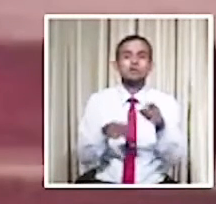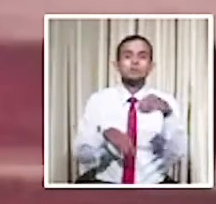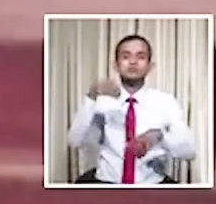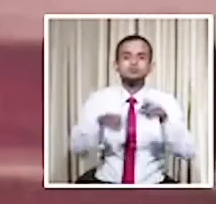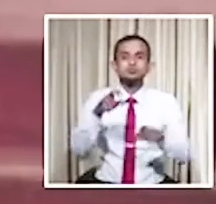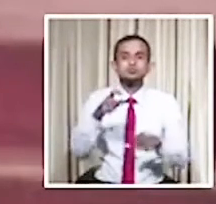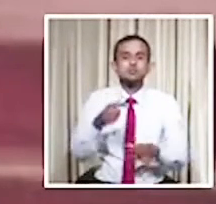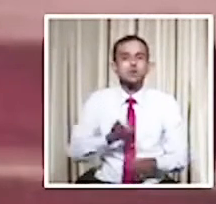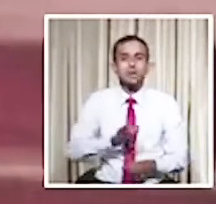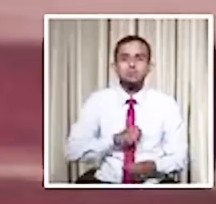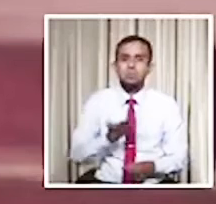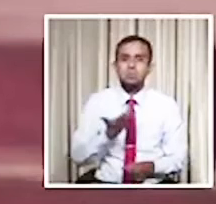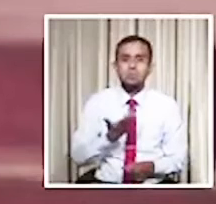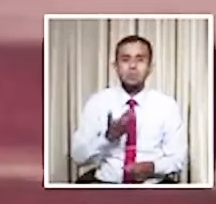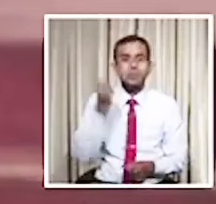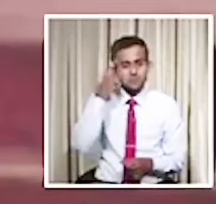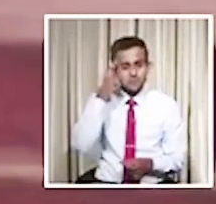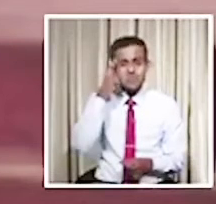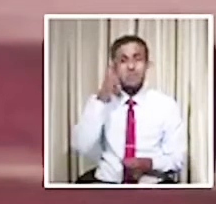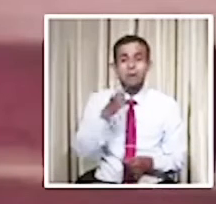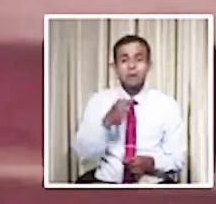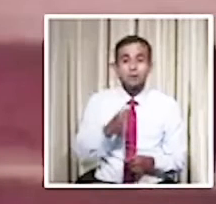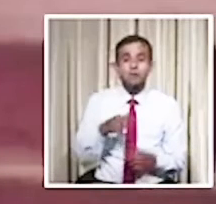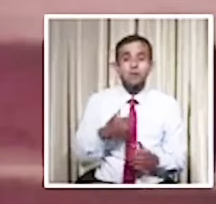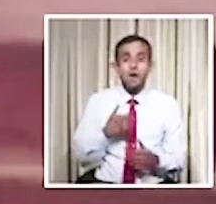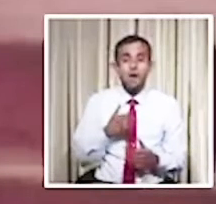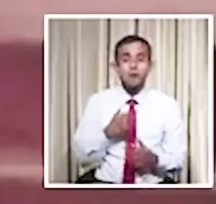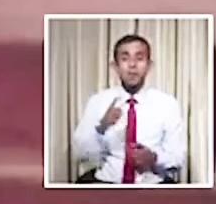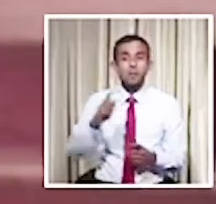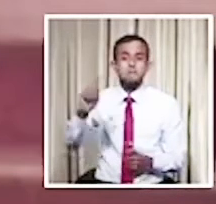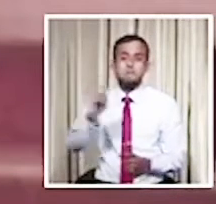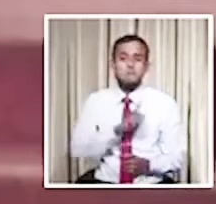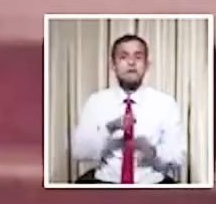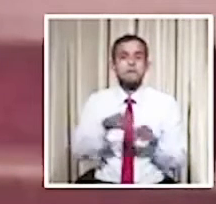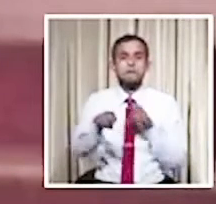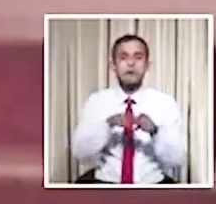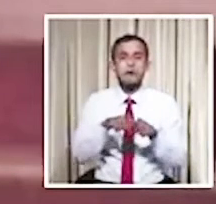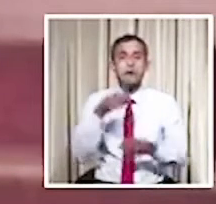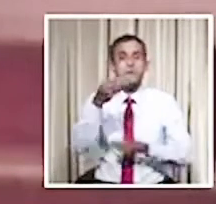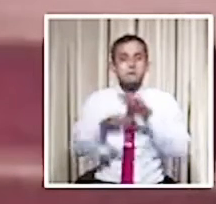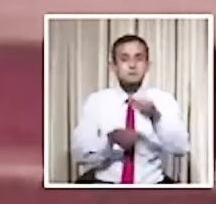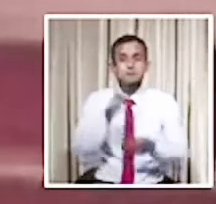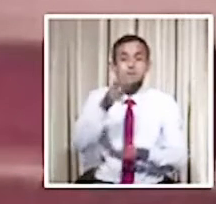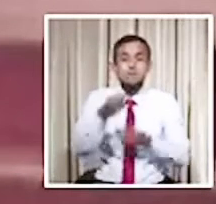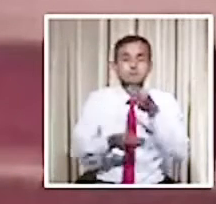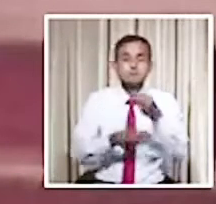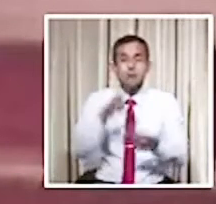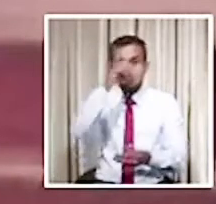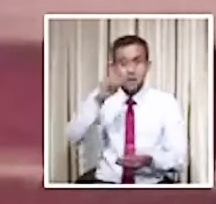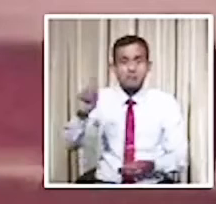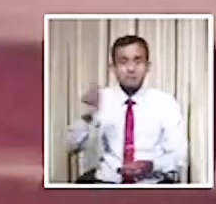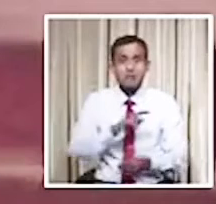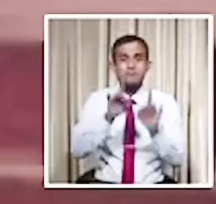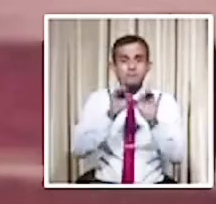நாட்டை கட்டியெழுப்புவதற்கும் ஒரே அடித்தளம் இடும் வரவு செலவு திட்டமாகவே இந்த வரவு செலவு திட்டம் காணப்படுவதாகவும்